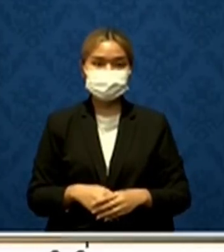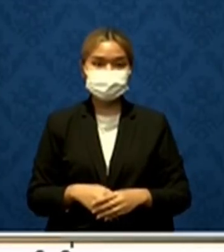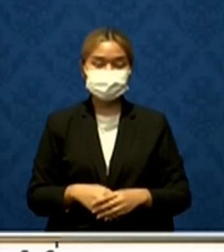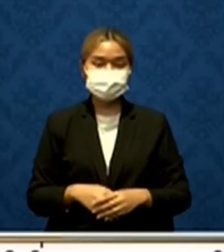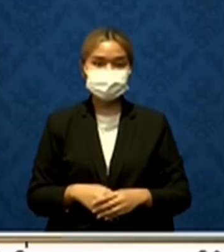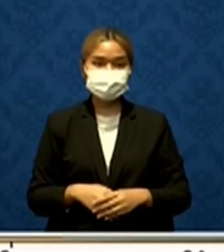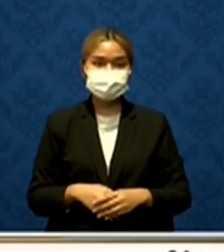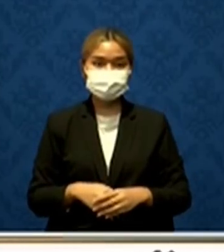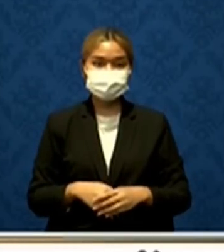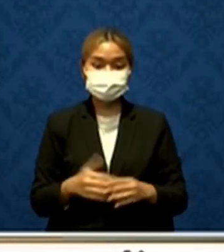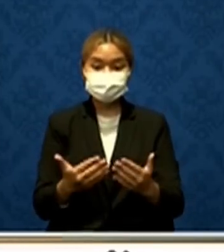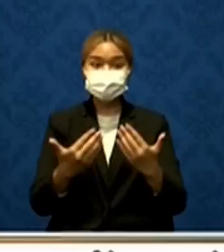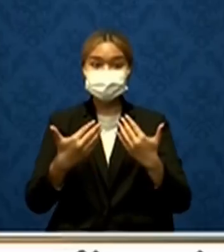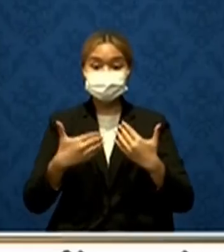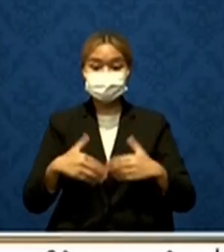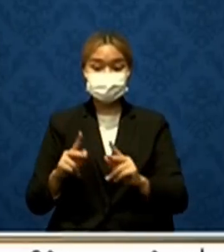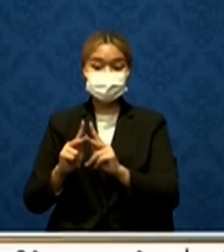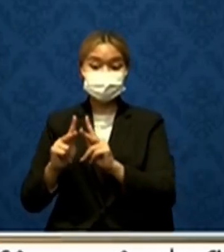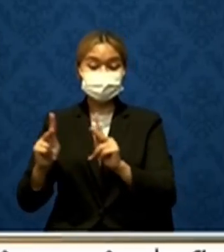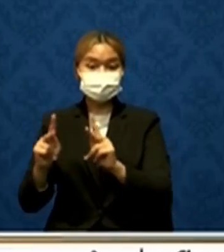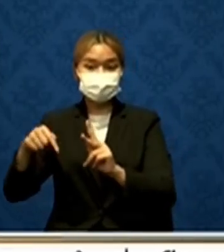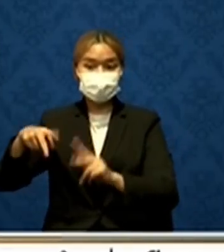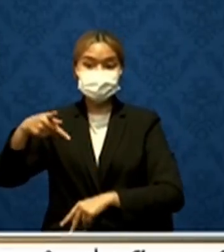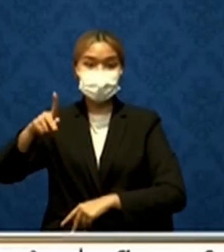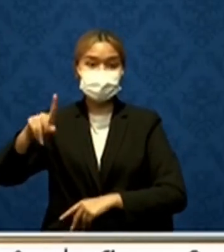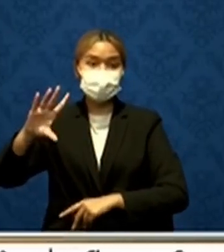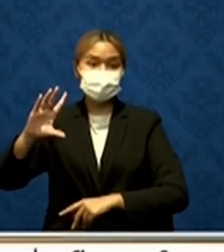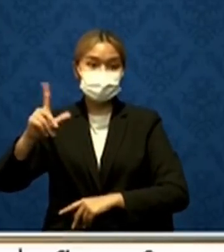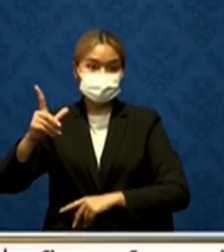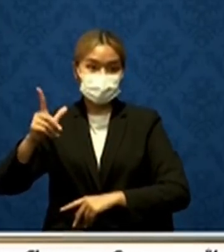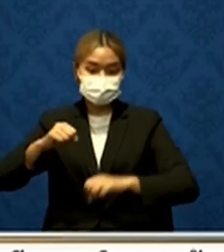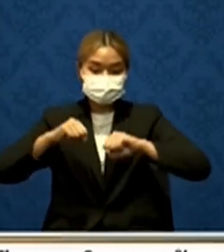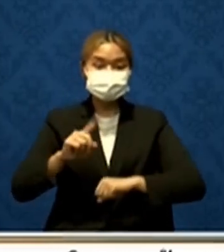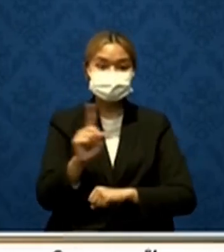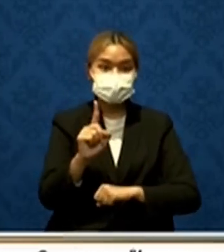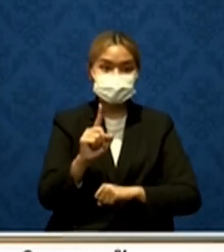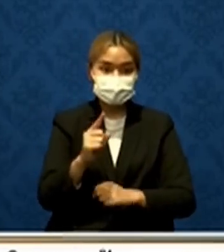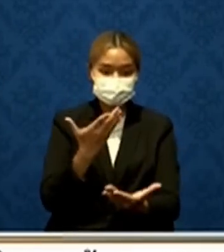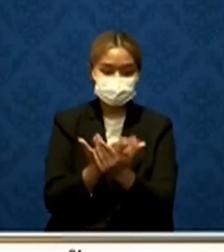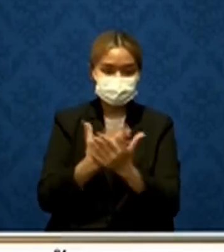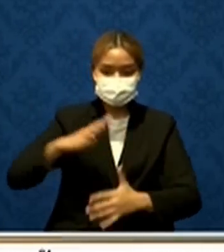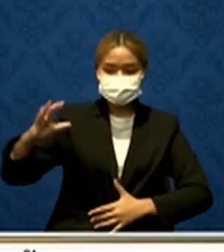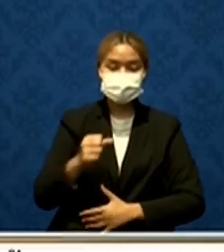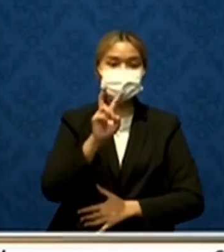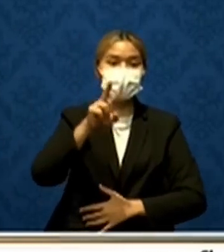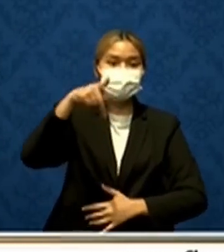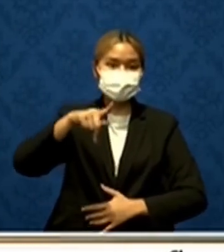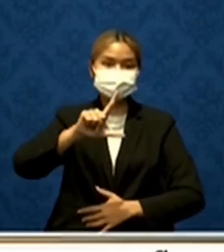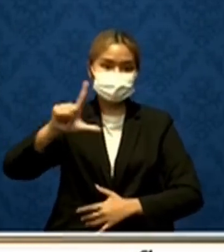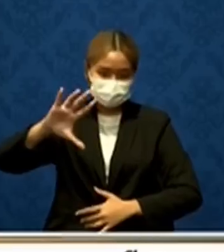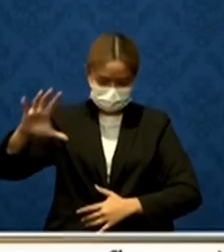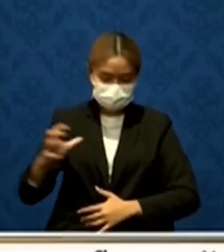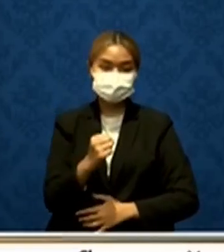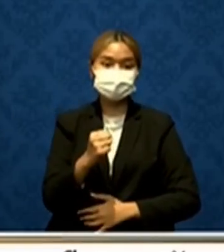และหลังจากนั้นกรรมการปปชมีมติอายัดบัญชี2พันล้านบาทครับ